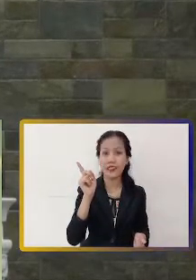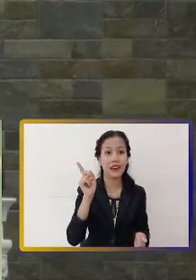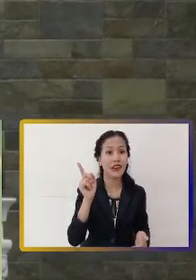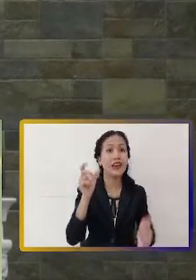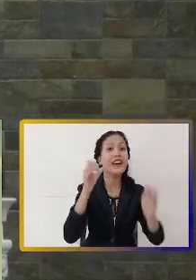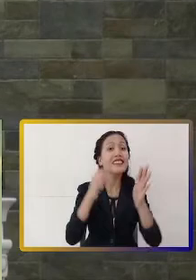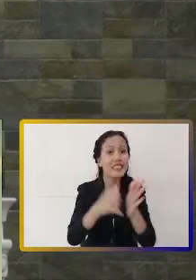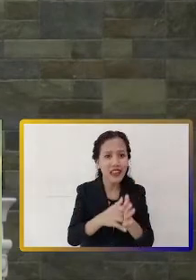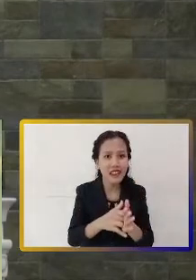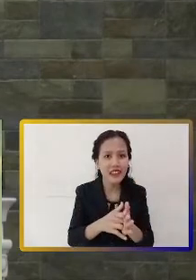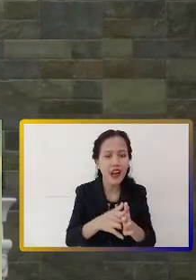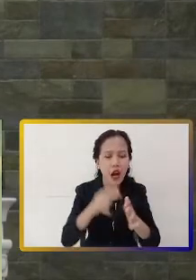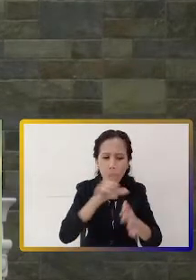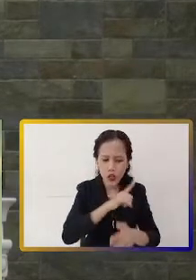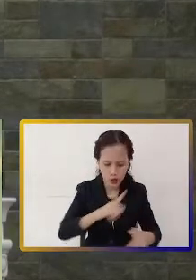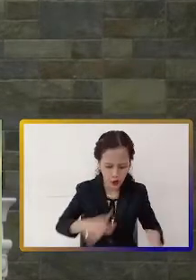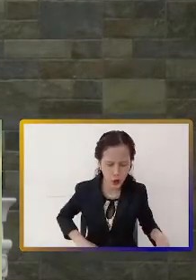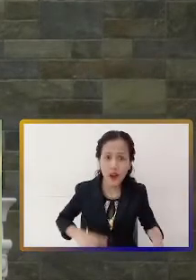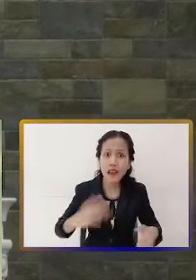his prayer. And then